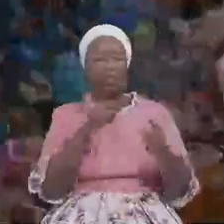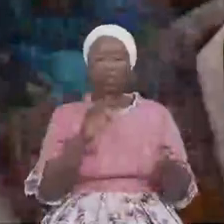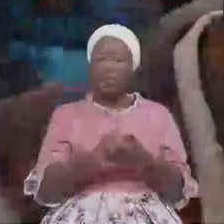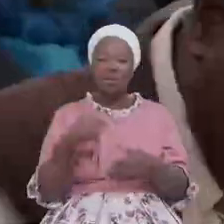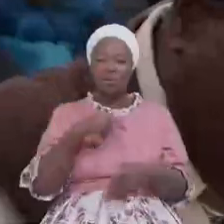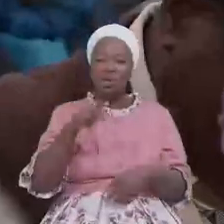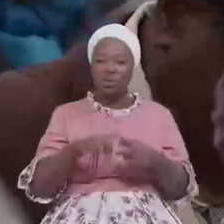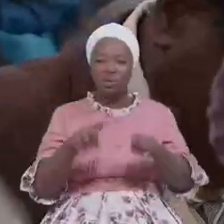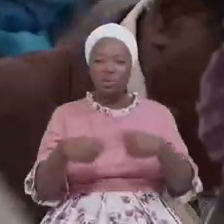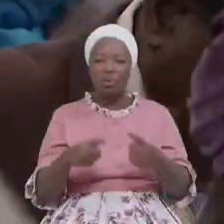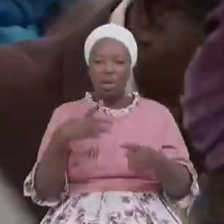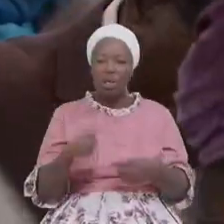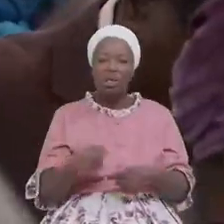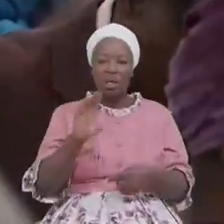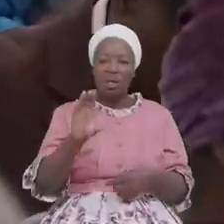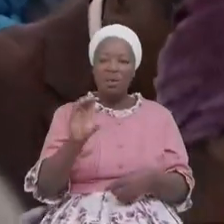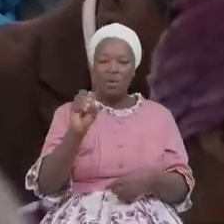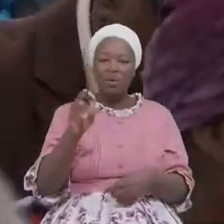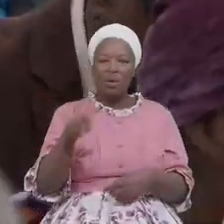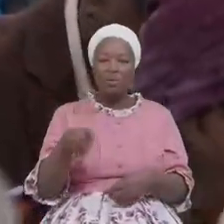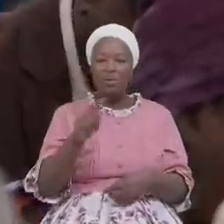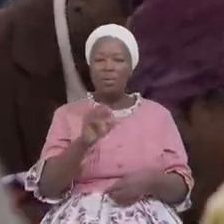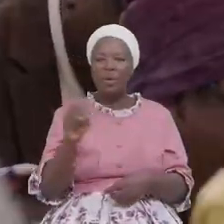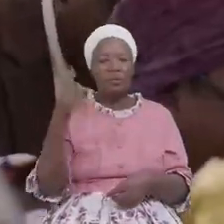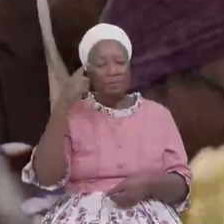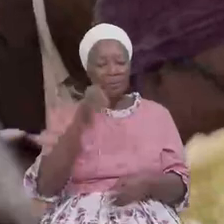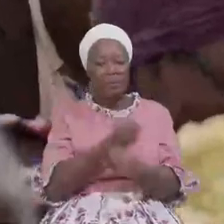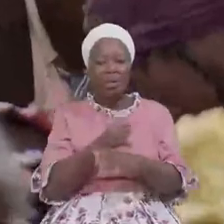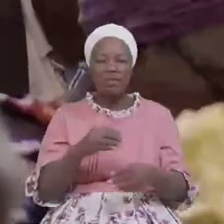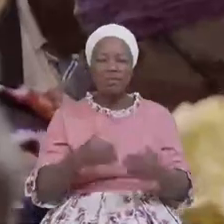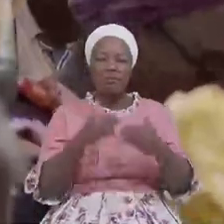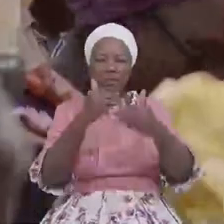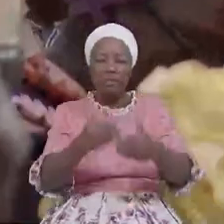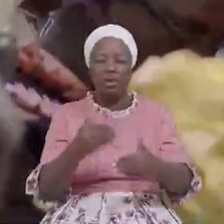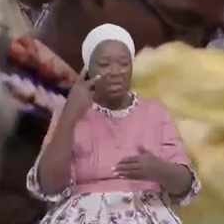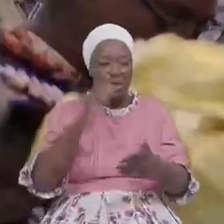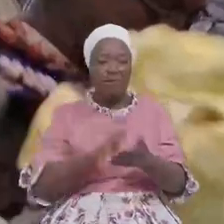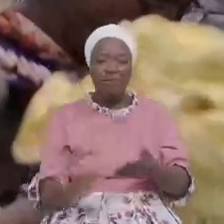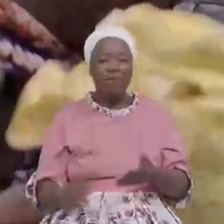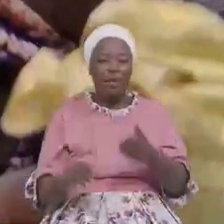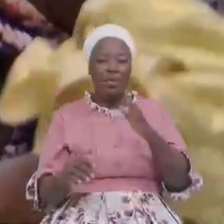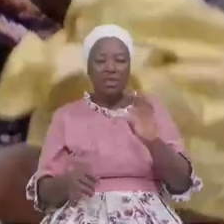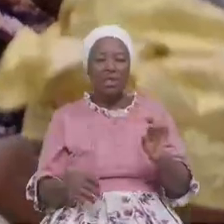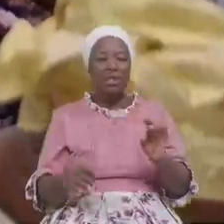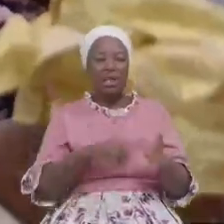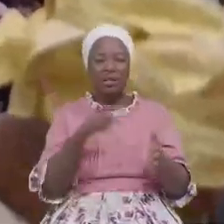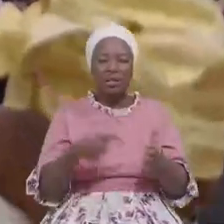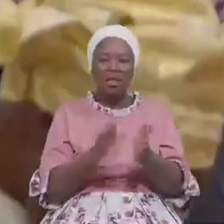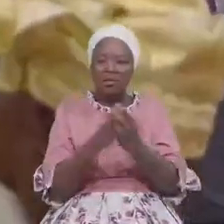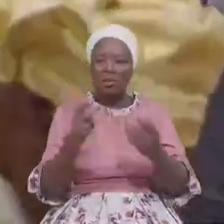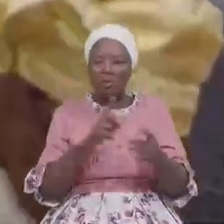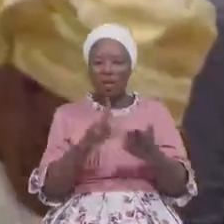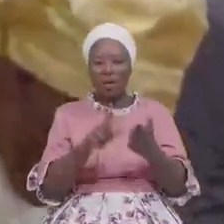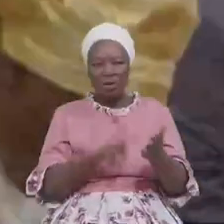la boussole pour aller de l'avant, pour avancer. Verset 8, que ce livre de la loi, que ce livre de la loi ne